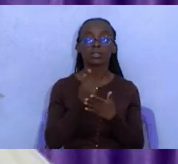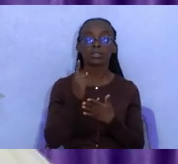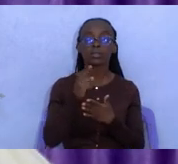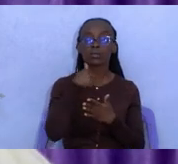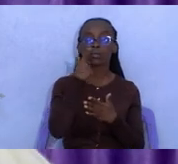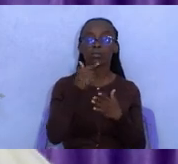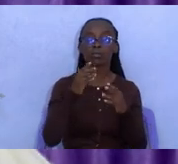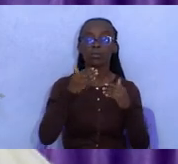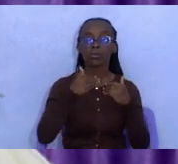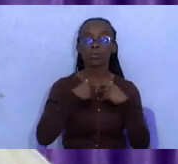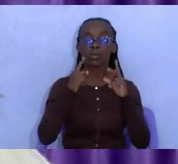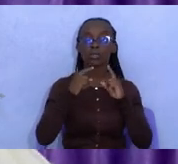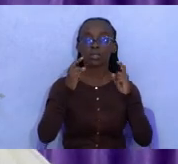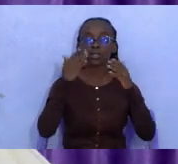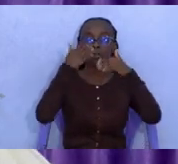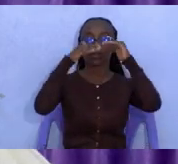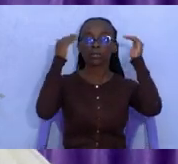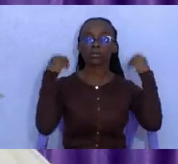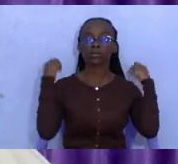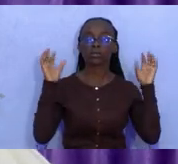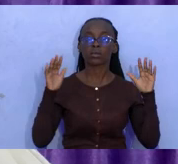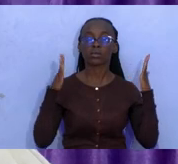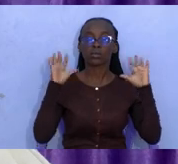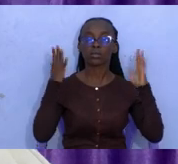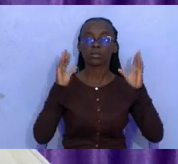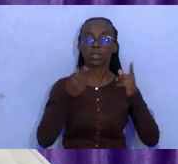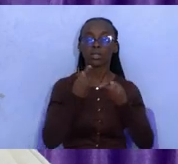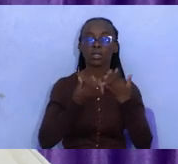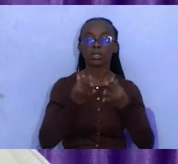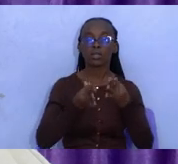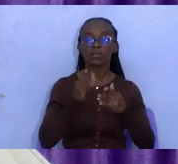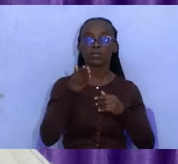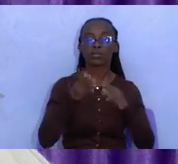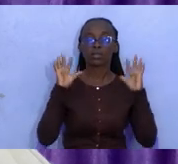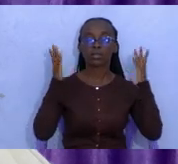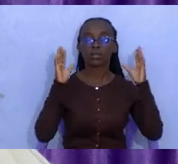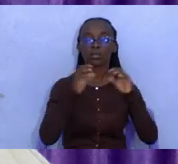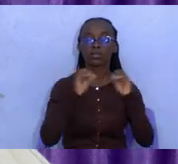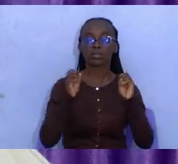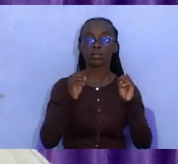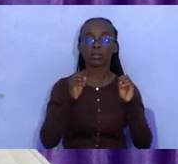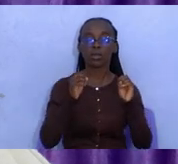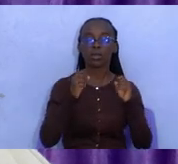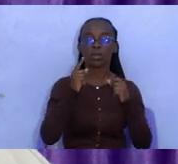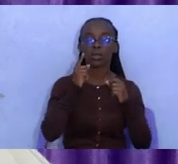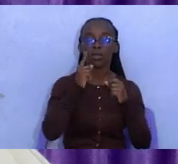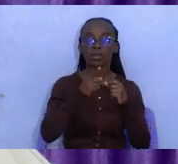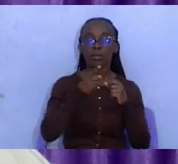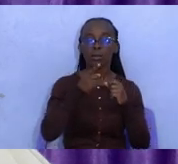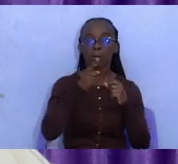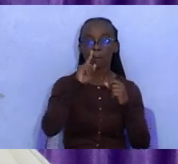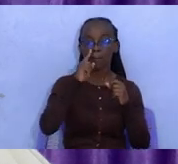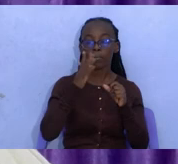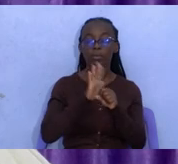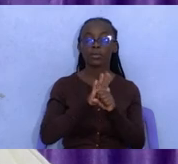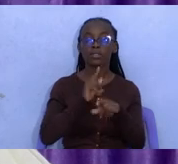dhambi. Mbinguni malaika wanashangilia. Hapa usiposhangilia utaboeka sana ukifika huko. Kwa sababu ile kitu wanapenda wewe